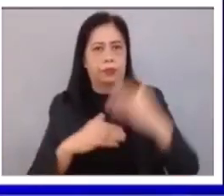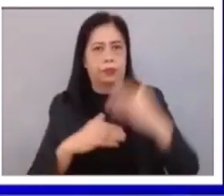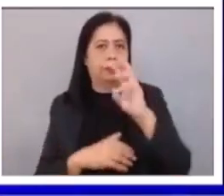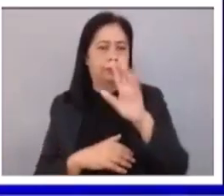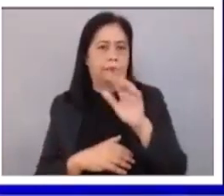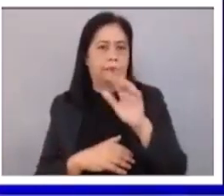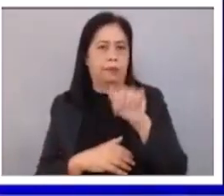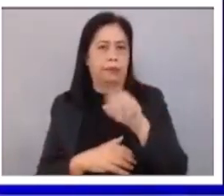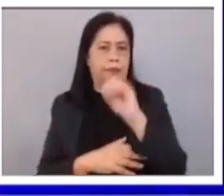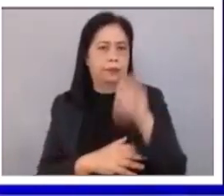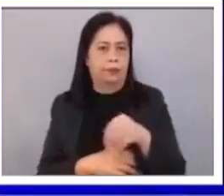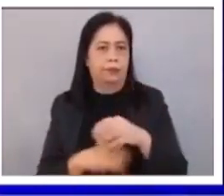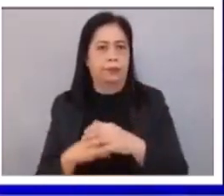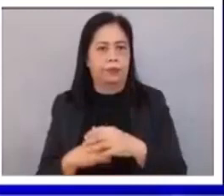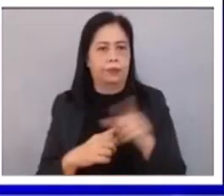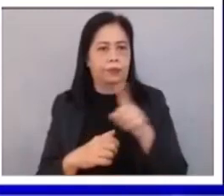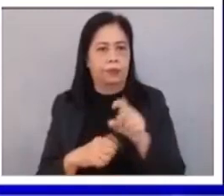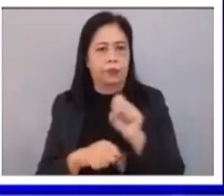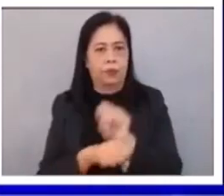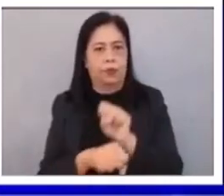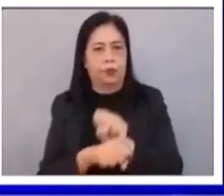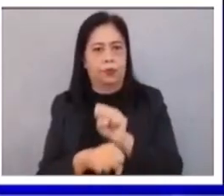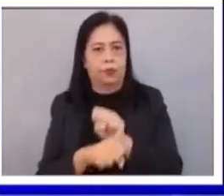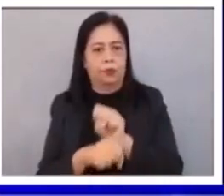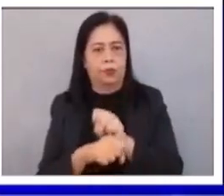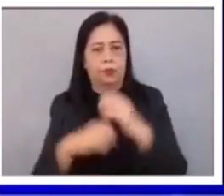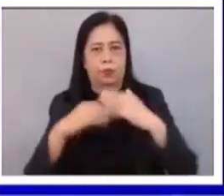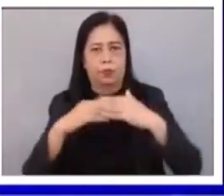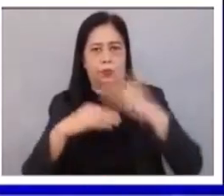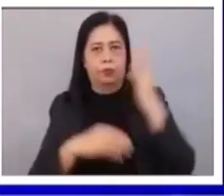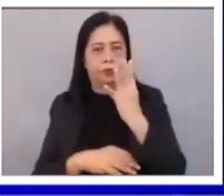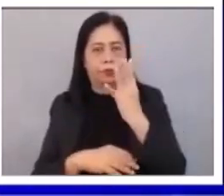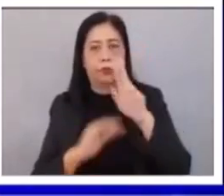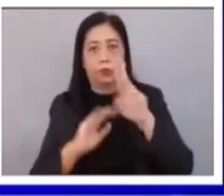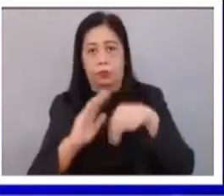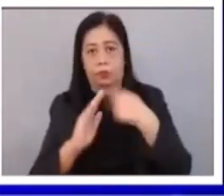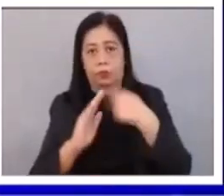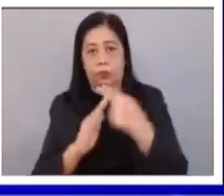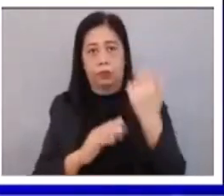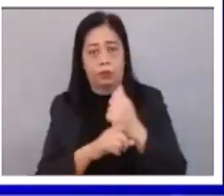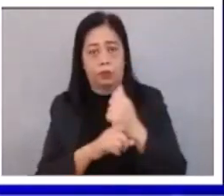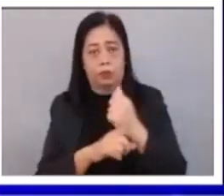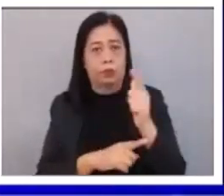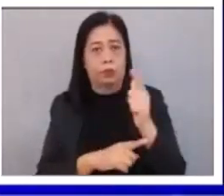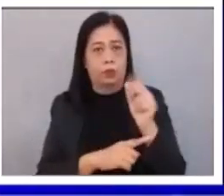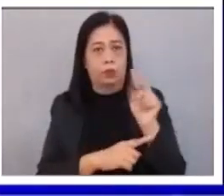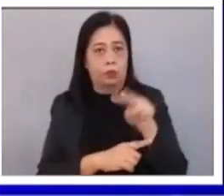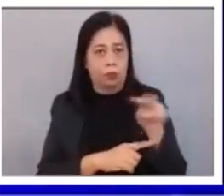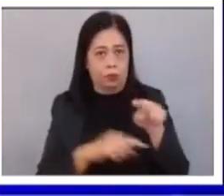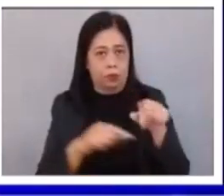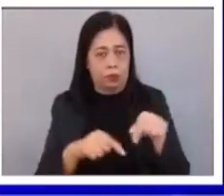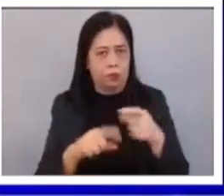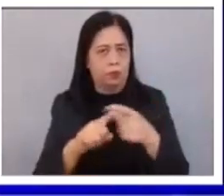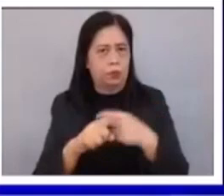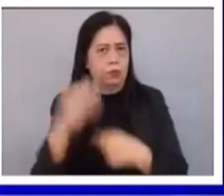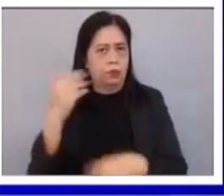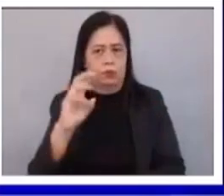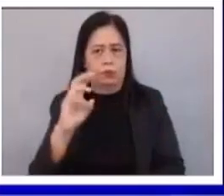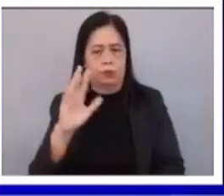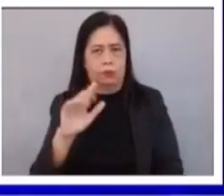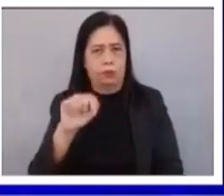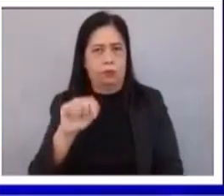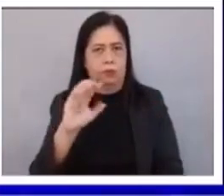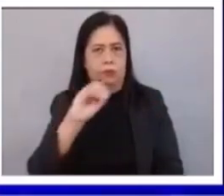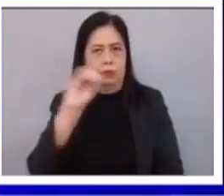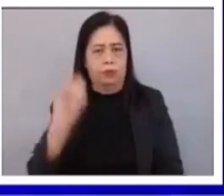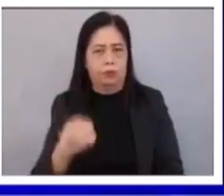65.6% ang mga nagtatrabaho ng lagpas 40 hours nitong Agosto 2022 mula sa 65.0%